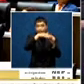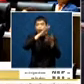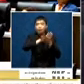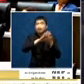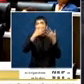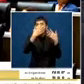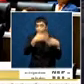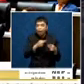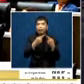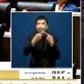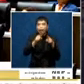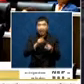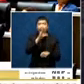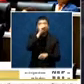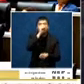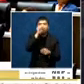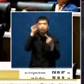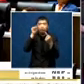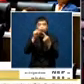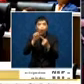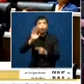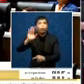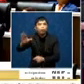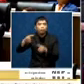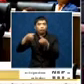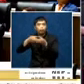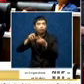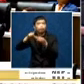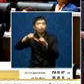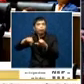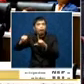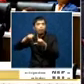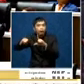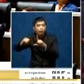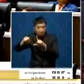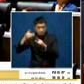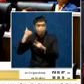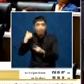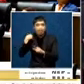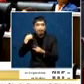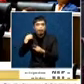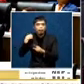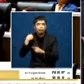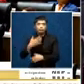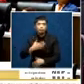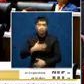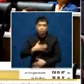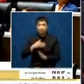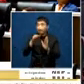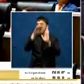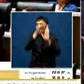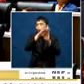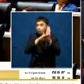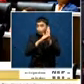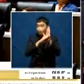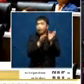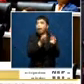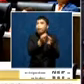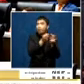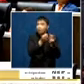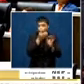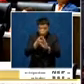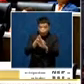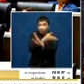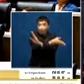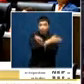ันจะไปล่มตอนโหวตสิ ใช่นะครับแต่ก็นี่แหละในระหว่างนี้ก็เดี๋ยวรอลุ้นนะฮะส่วนการประชุมของศาลรัฐธรรมนูญวันนี้นะพิเศษอะ